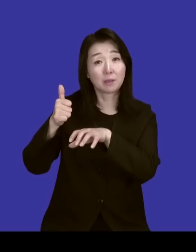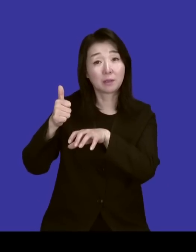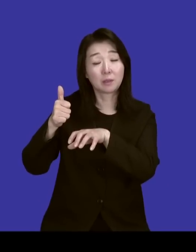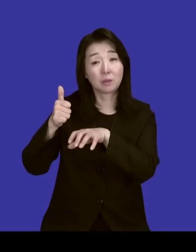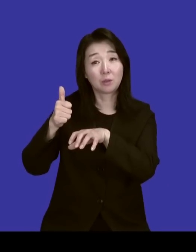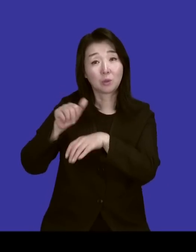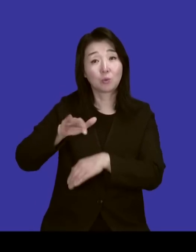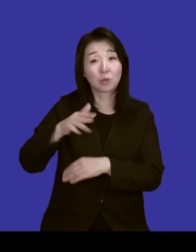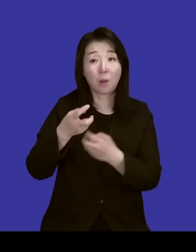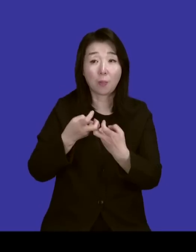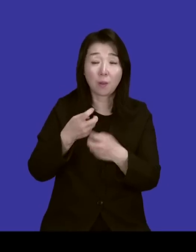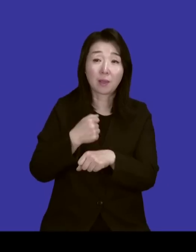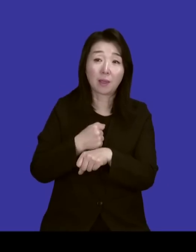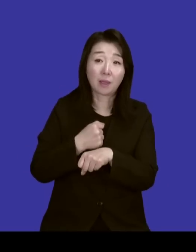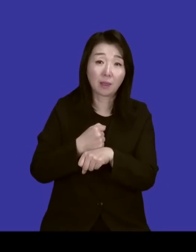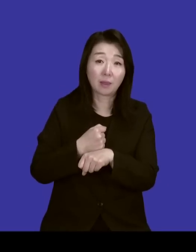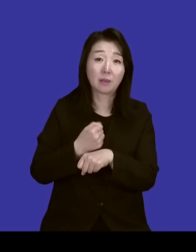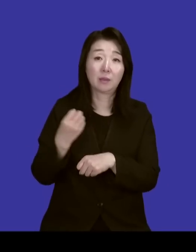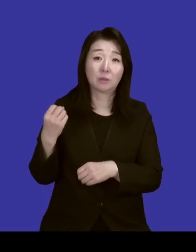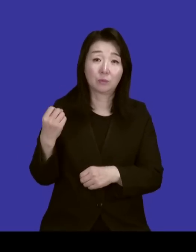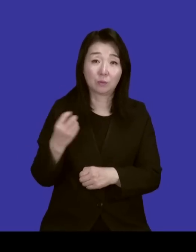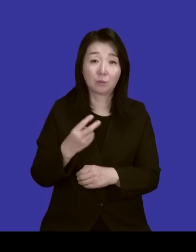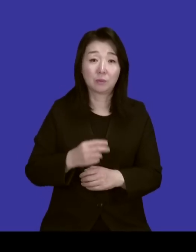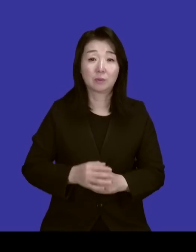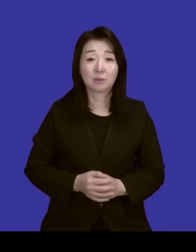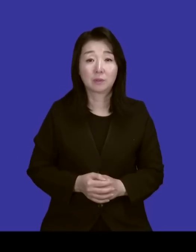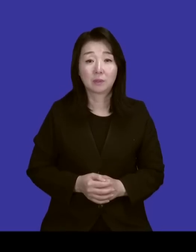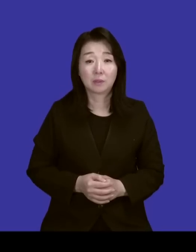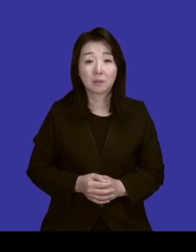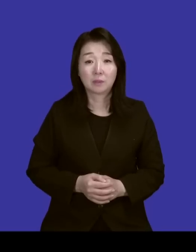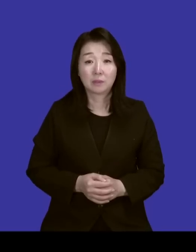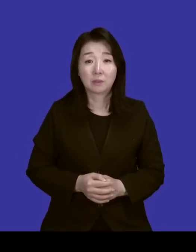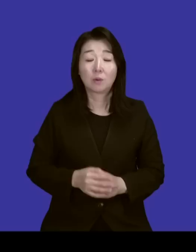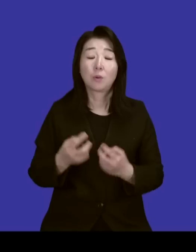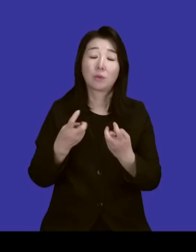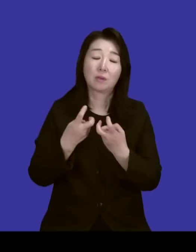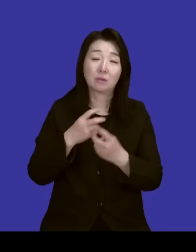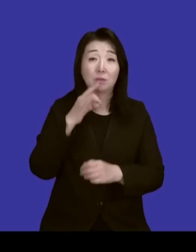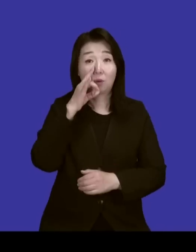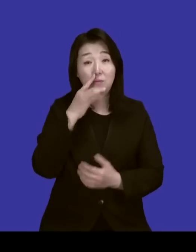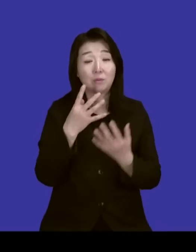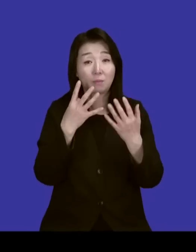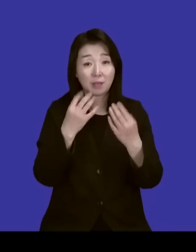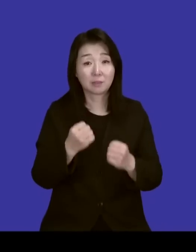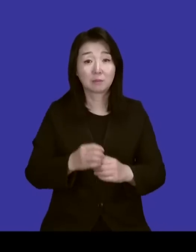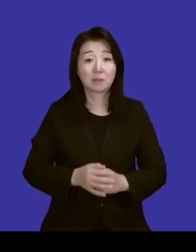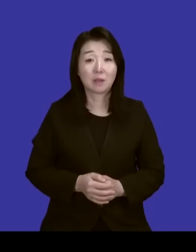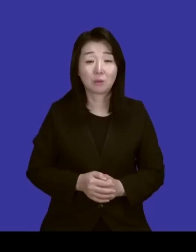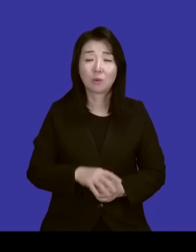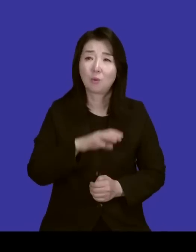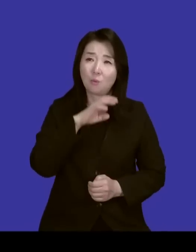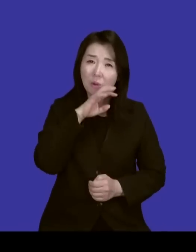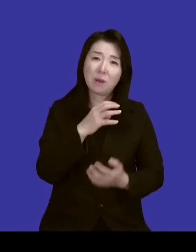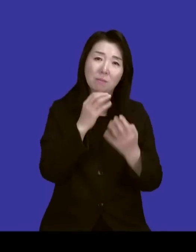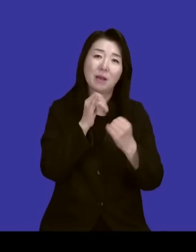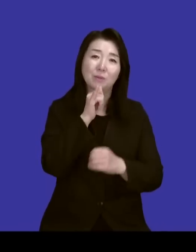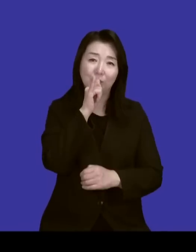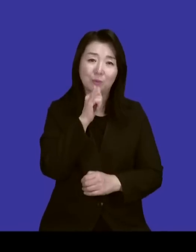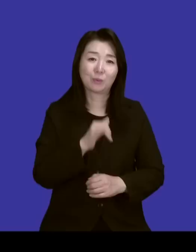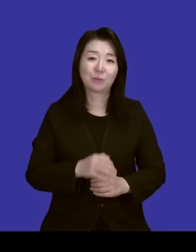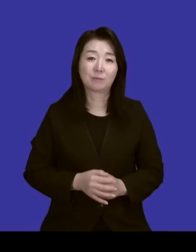우리가 어떻게 해야 하는지 어떻게 해야 될지 참 궁금해요. 막 원망이 쏟아지는 순간들이 있잖아요. 네.